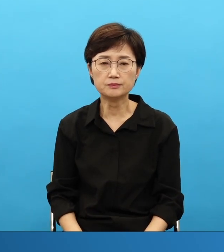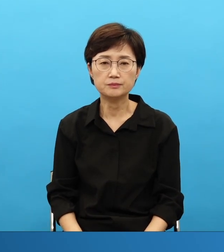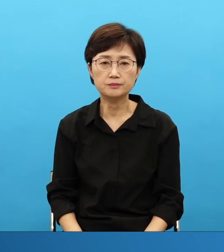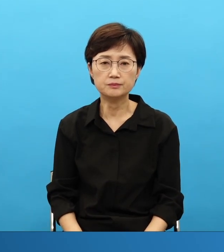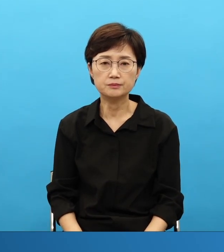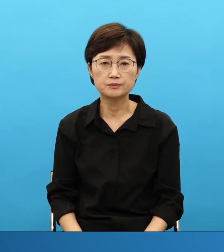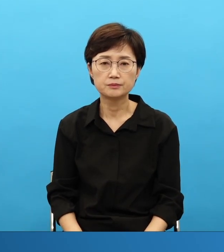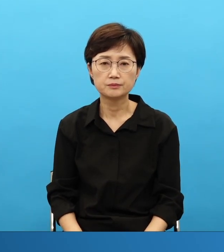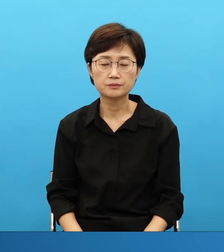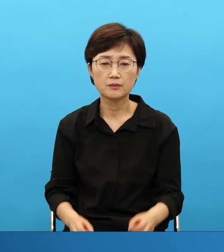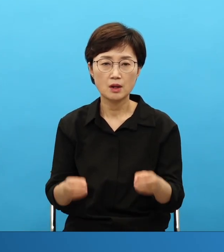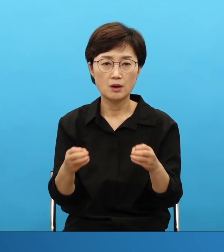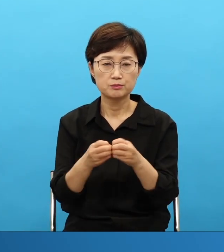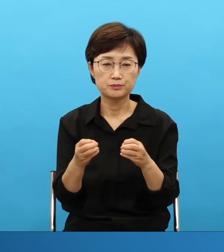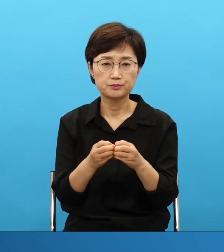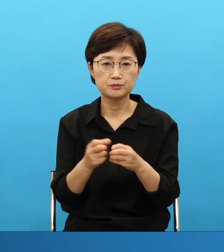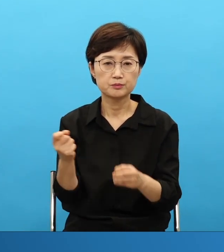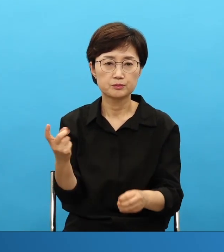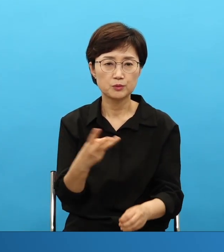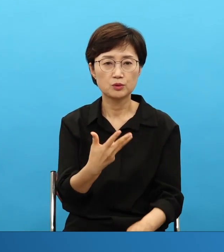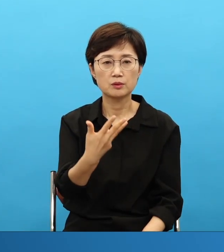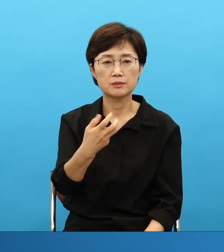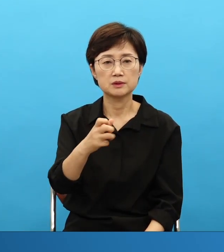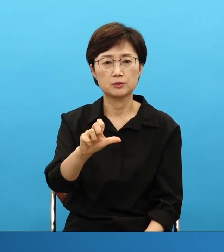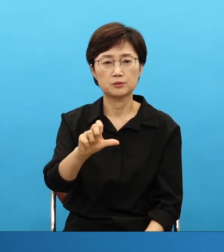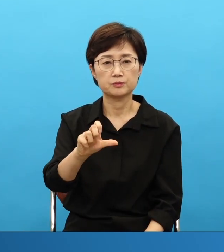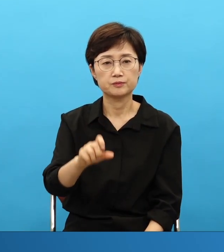옵소서 교문 8번을